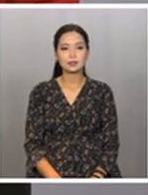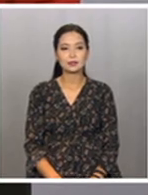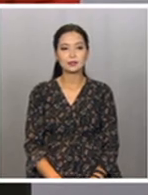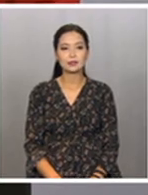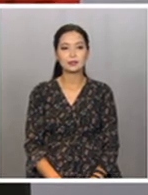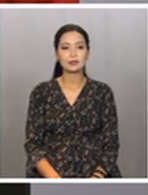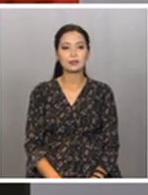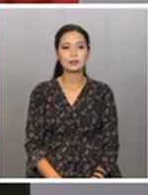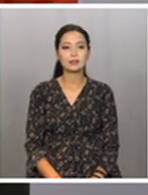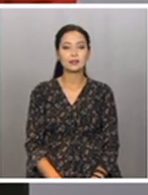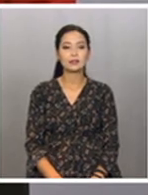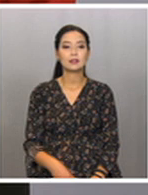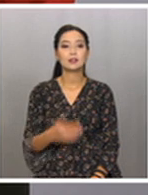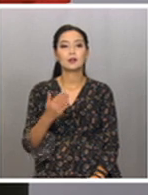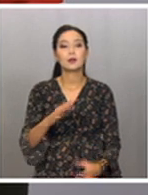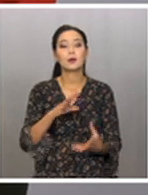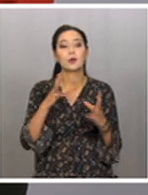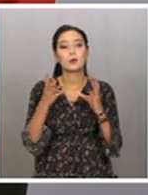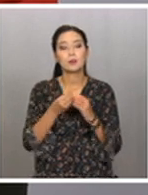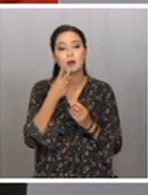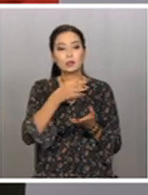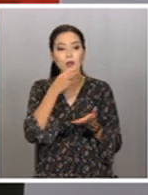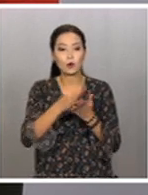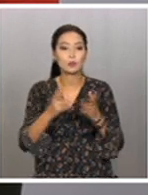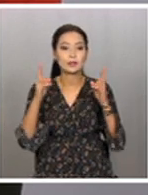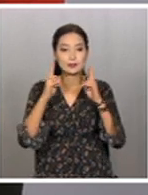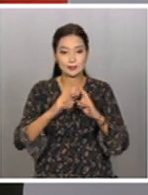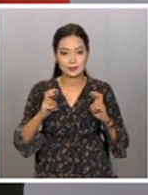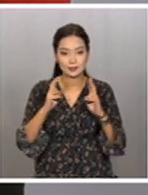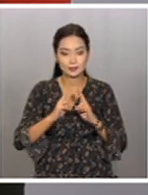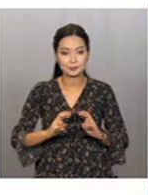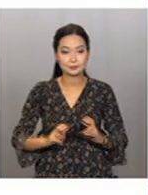Оқушылар, сұрақтарға жауап беріп болсаңыздар, жауабын тексерейік.